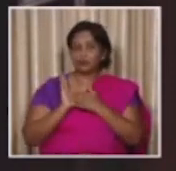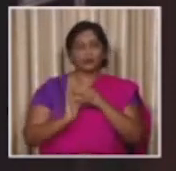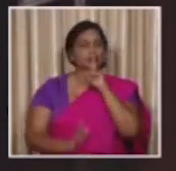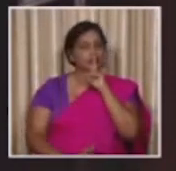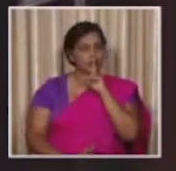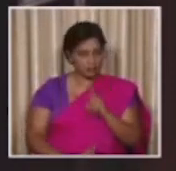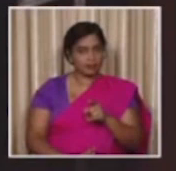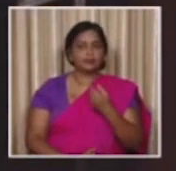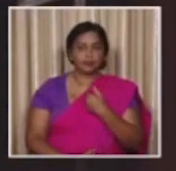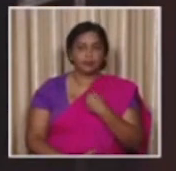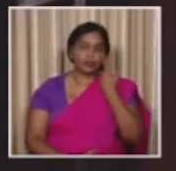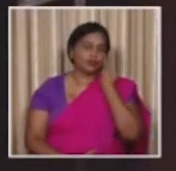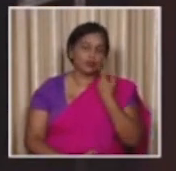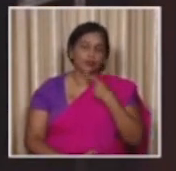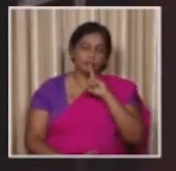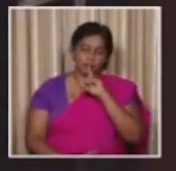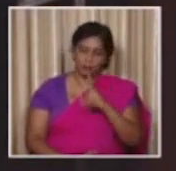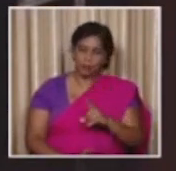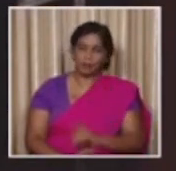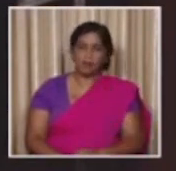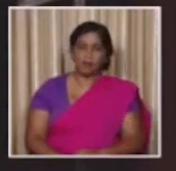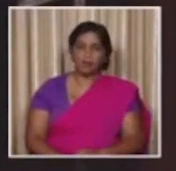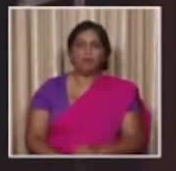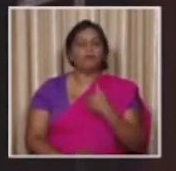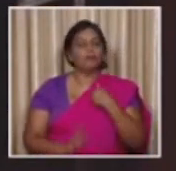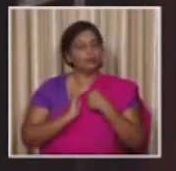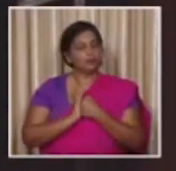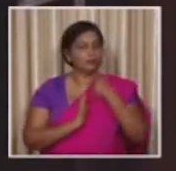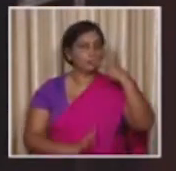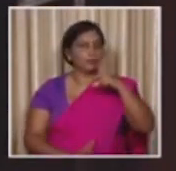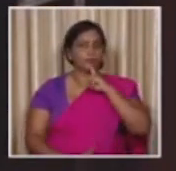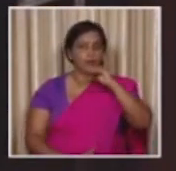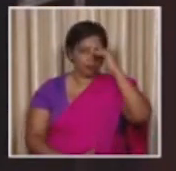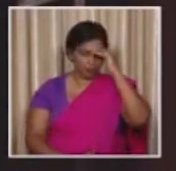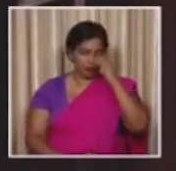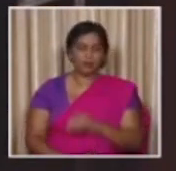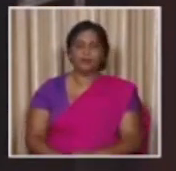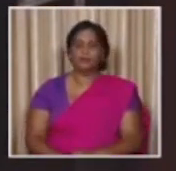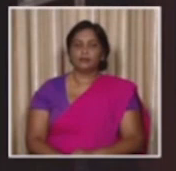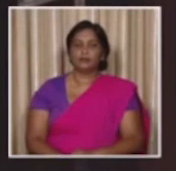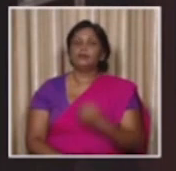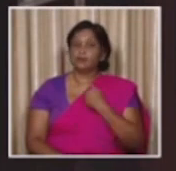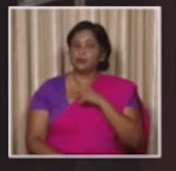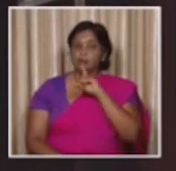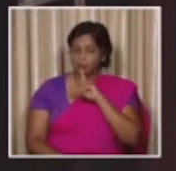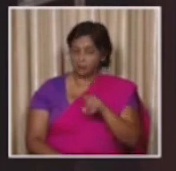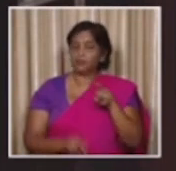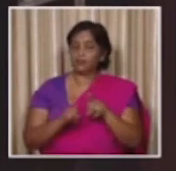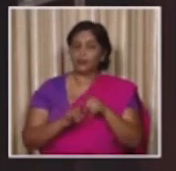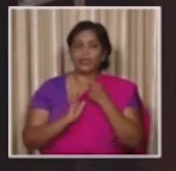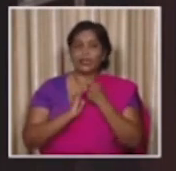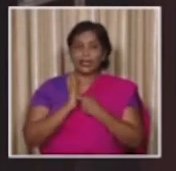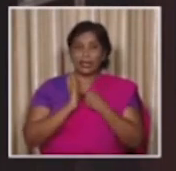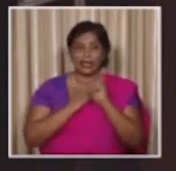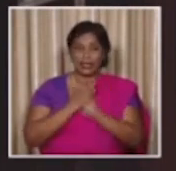ගැන මම මගේ කනගාටුව ප්‍රකාශ කරනවා ඒ නිසා ගරු නියෝජ්‍ය කතානායකතුමනි මම කියනවා ඒ වගේම මේ රීති